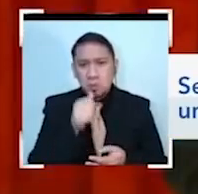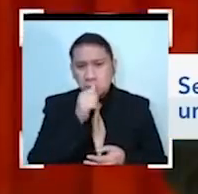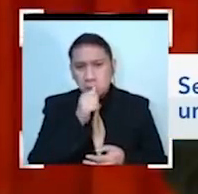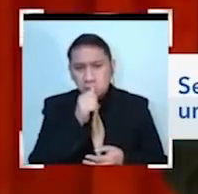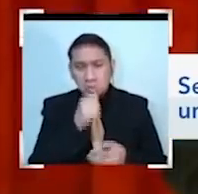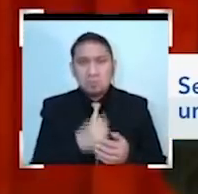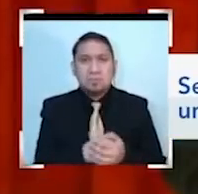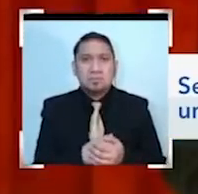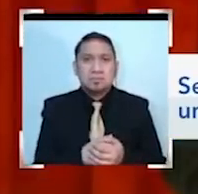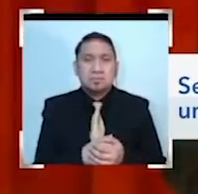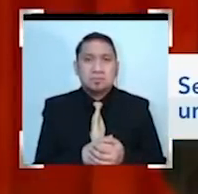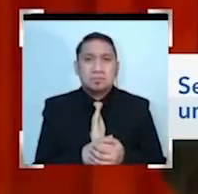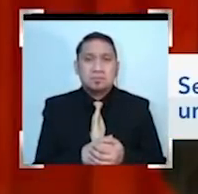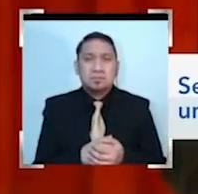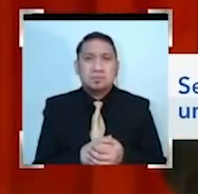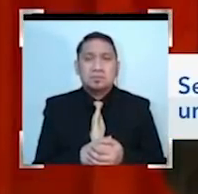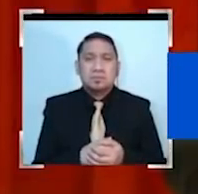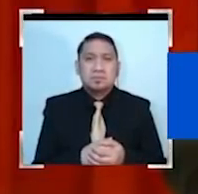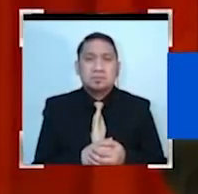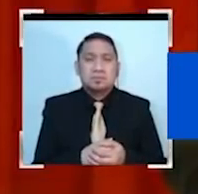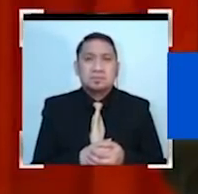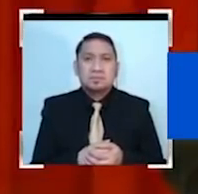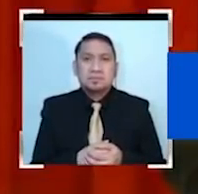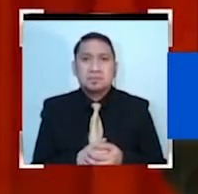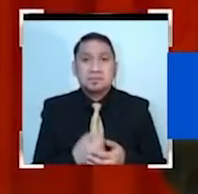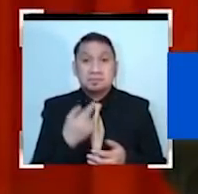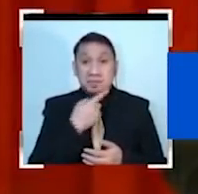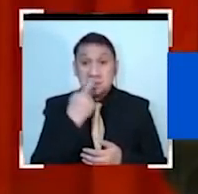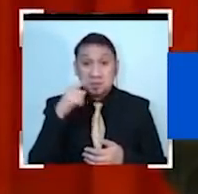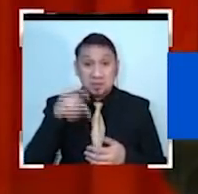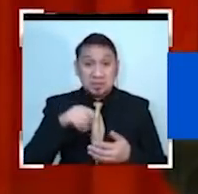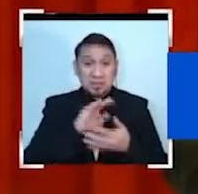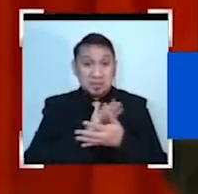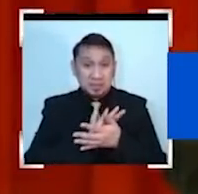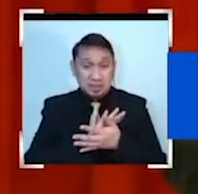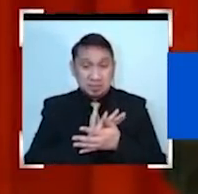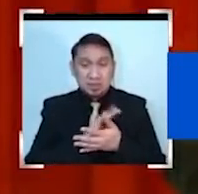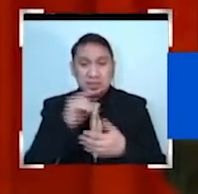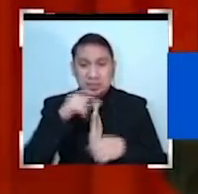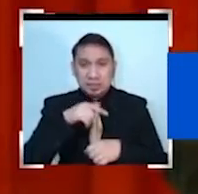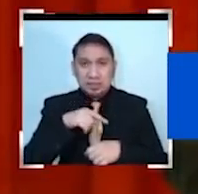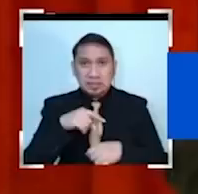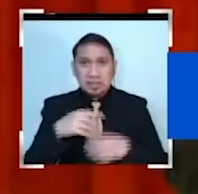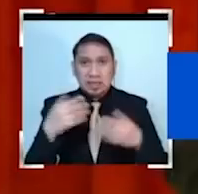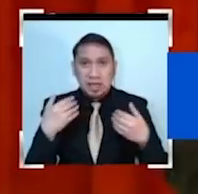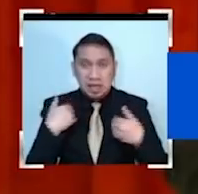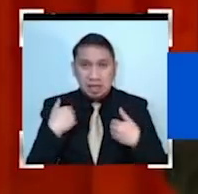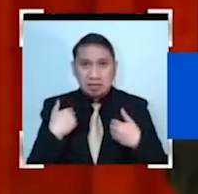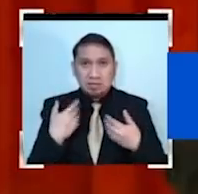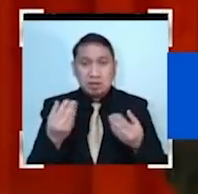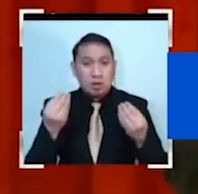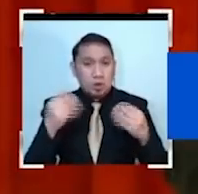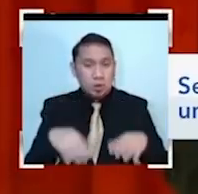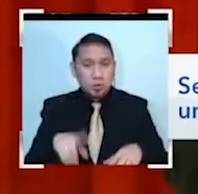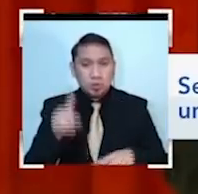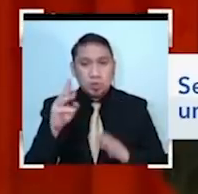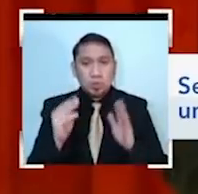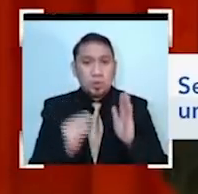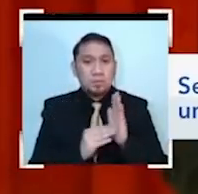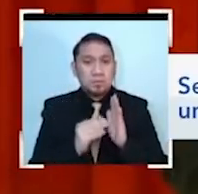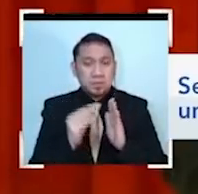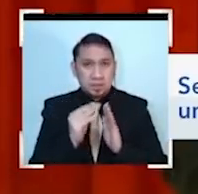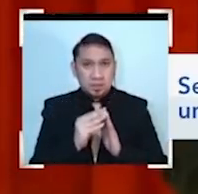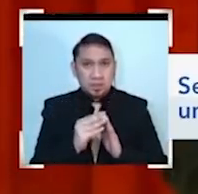fraud damage during the pandemic had reached 1 billion pesos in terms of unauthorized